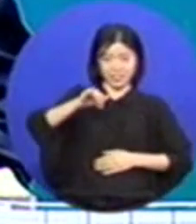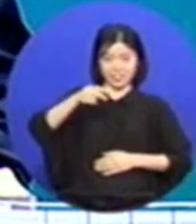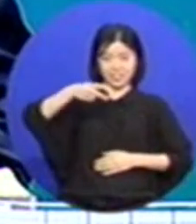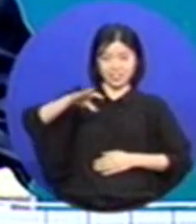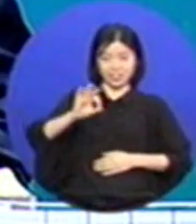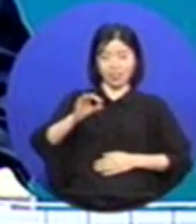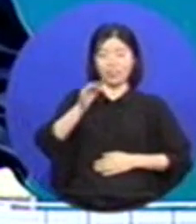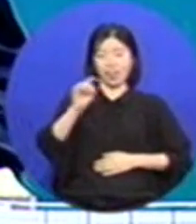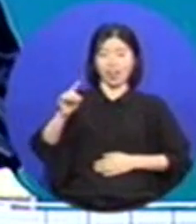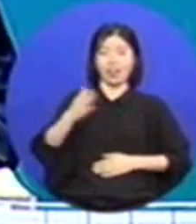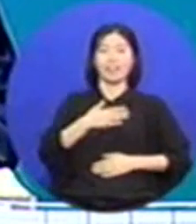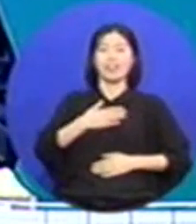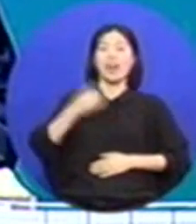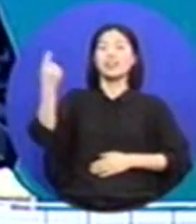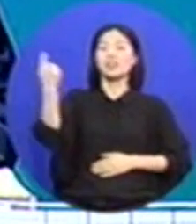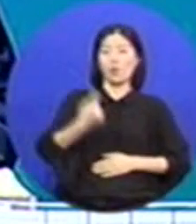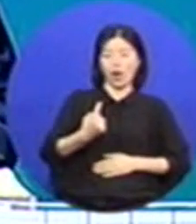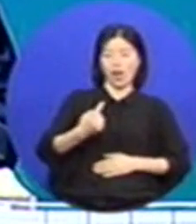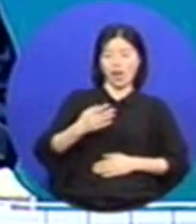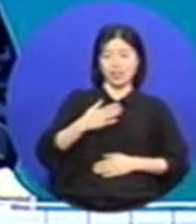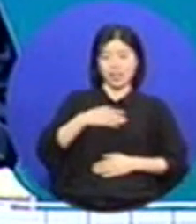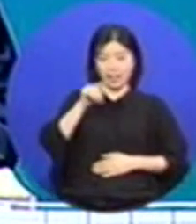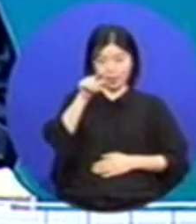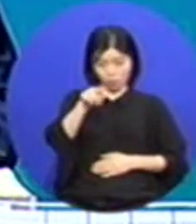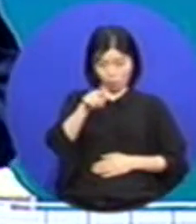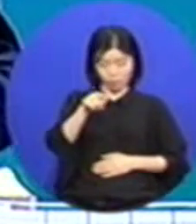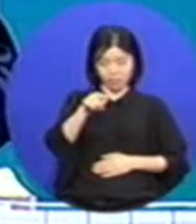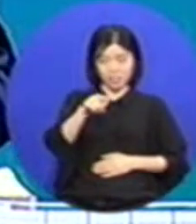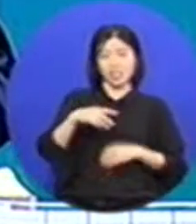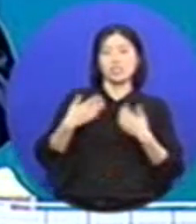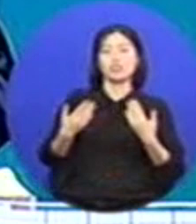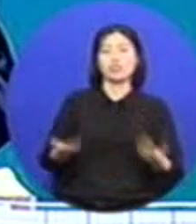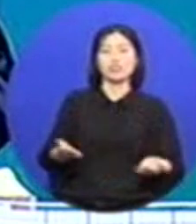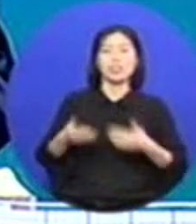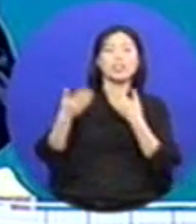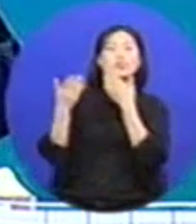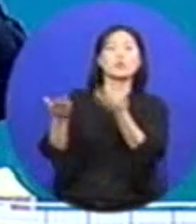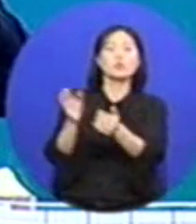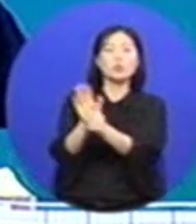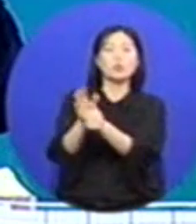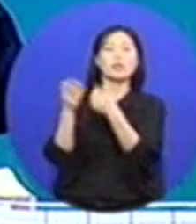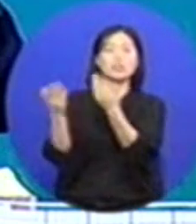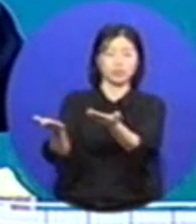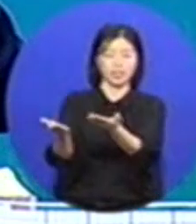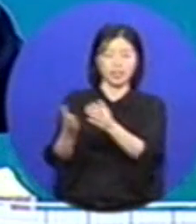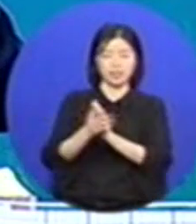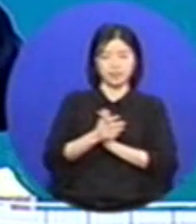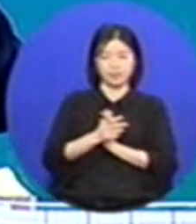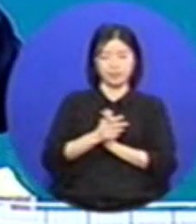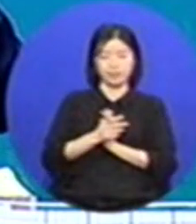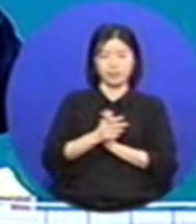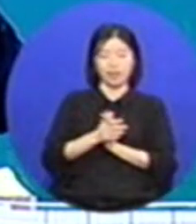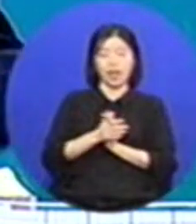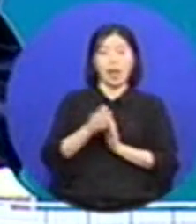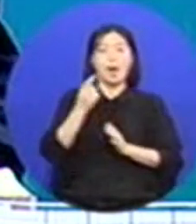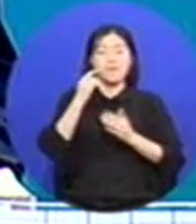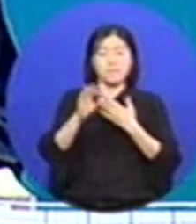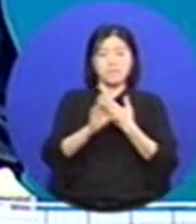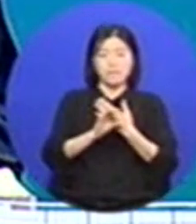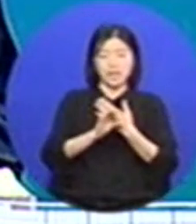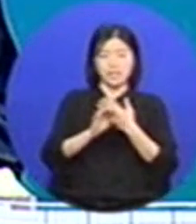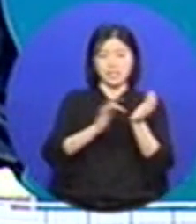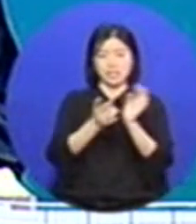와 내가 너를 쉬게 해줄게 난 에게 예수님과 살아있는 관계가